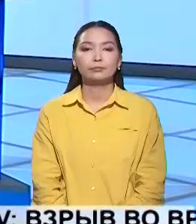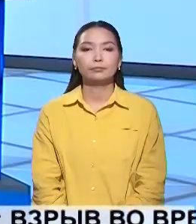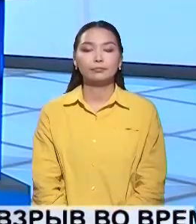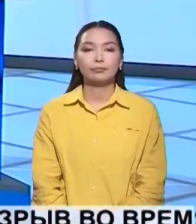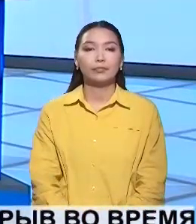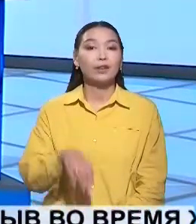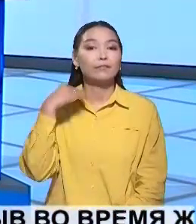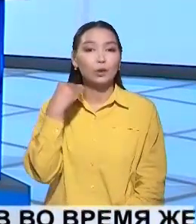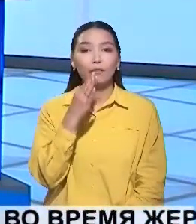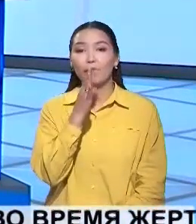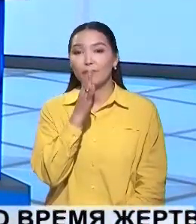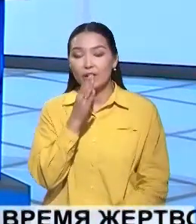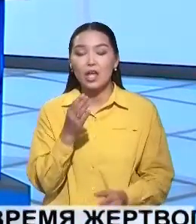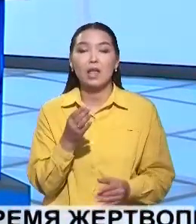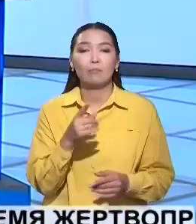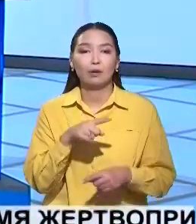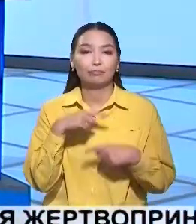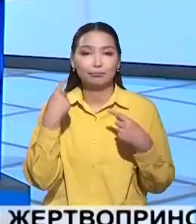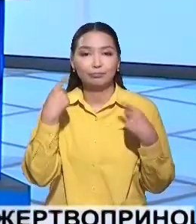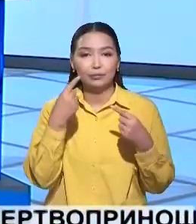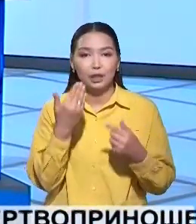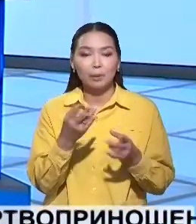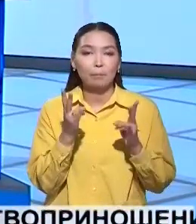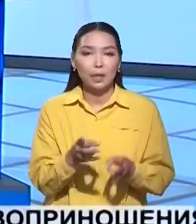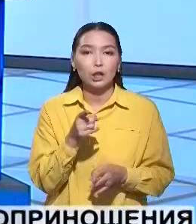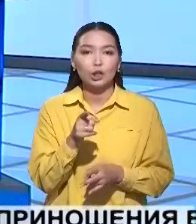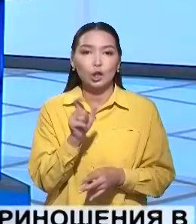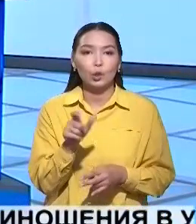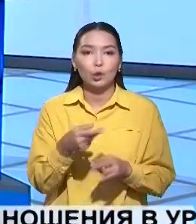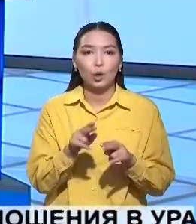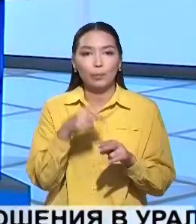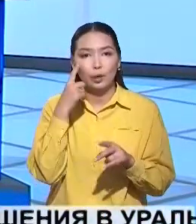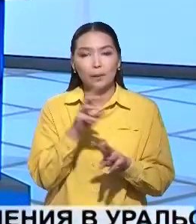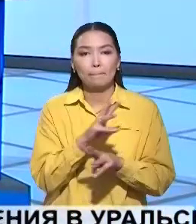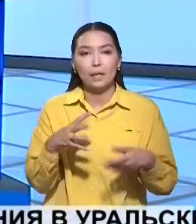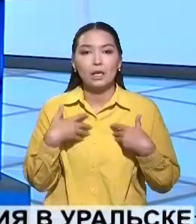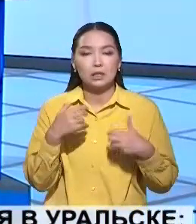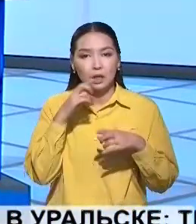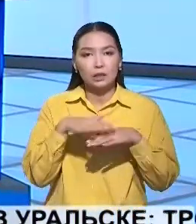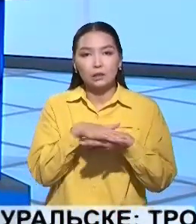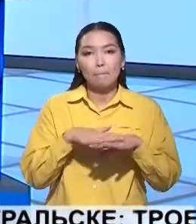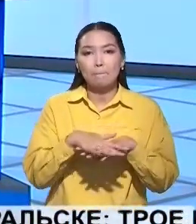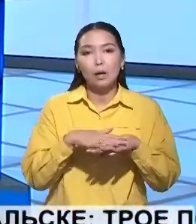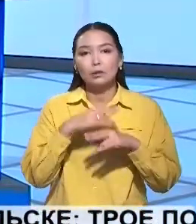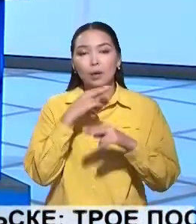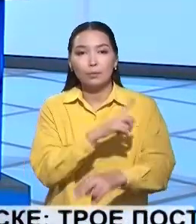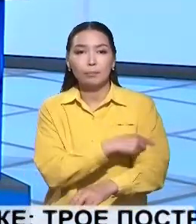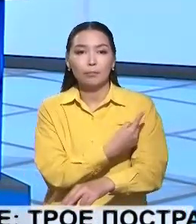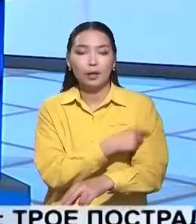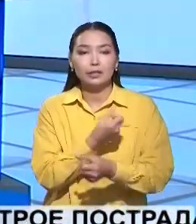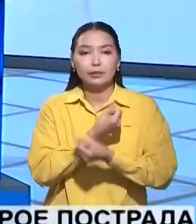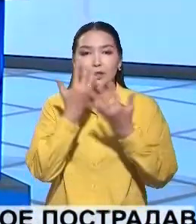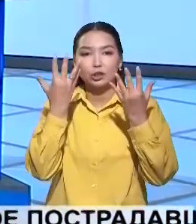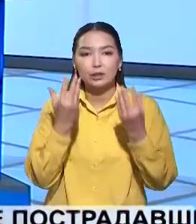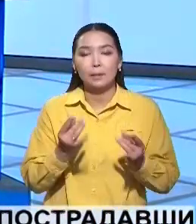А в Турции во время жертвоприношения пострадали тысячи людей. Об этом сообщил министр здравоохранения этой страны. Массовые обращения в больницы в